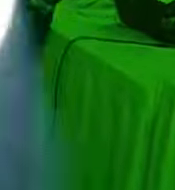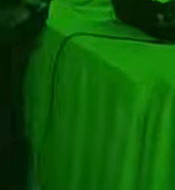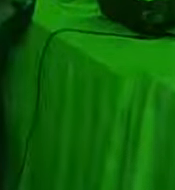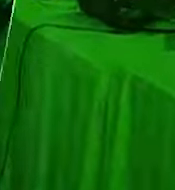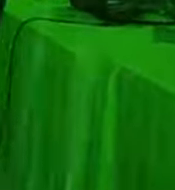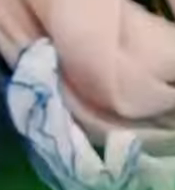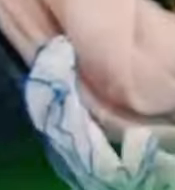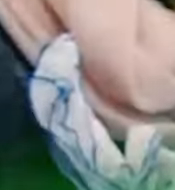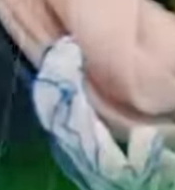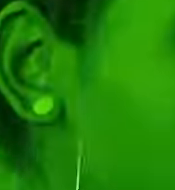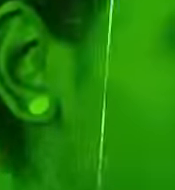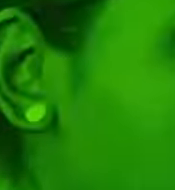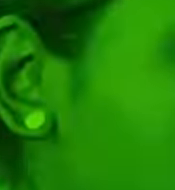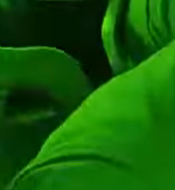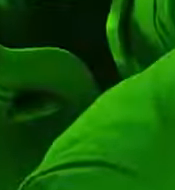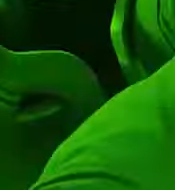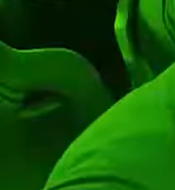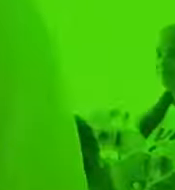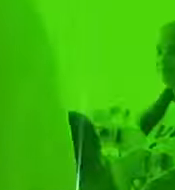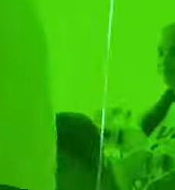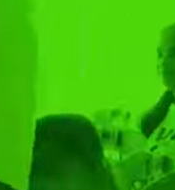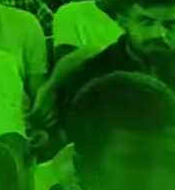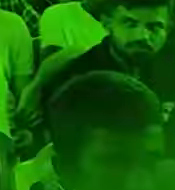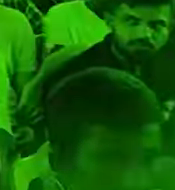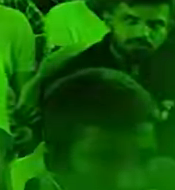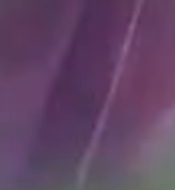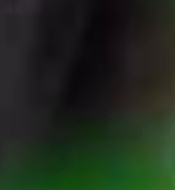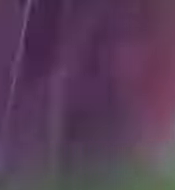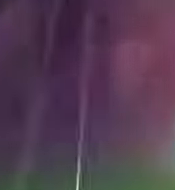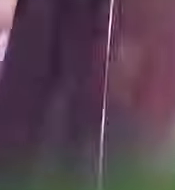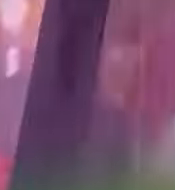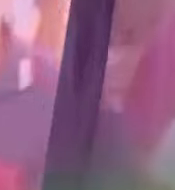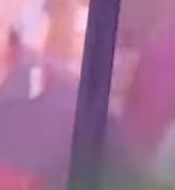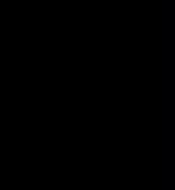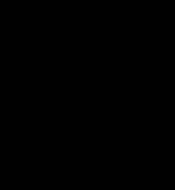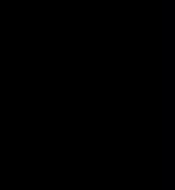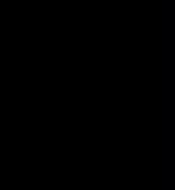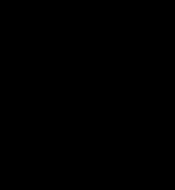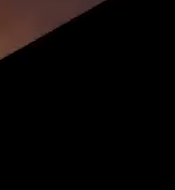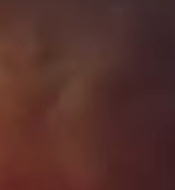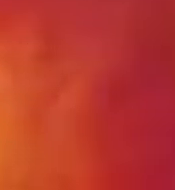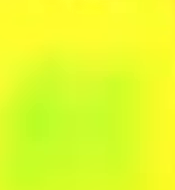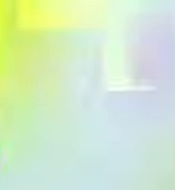ජයගම ශ්‍රී ලංකා රත්නපුරට දෙස් විදෙස් රැකියා අවස්ථා අප්‍රේල් 26 27 රත්නපුර මුද්දුව ක්‍රීඩාංගණයේදී.